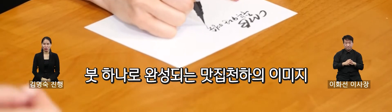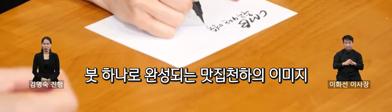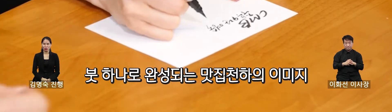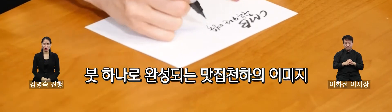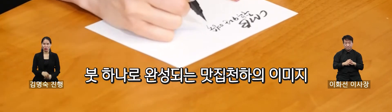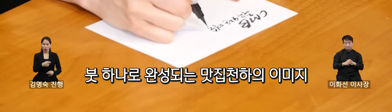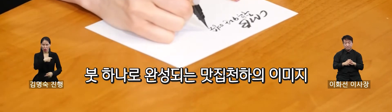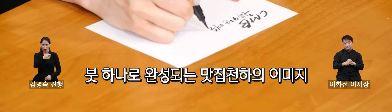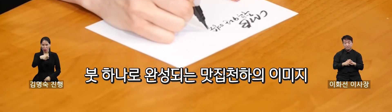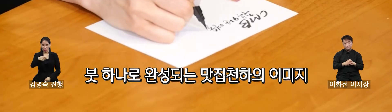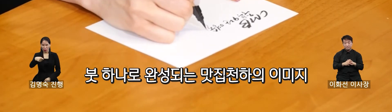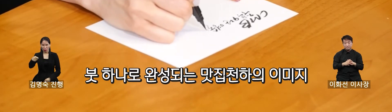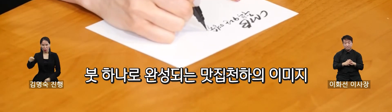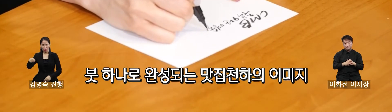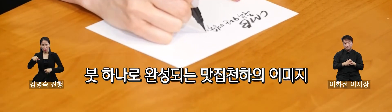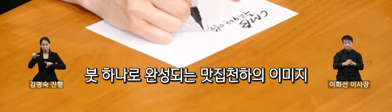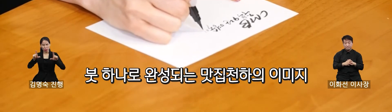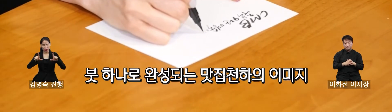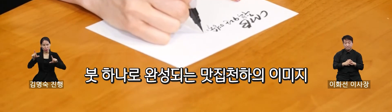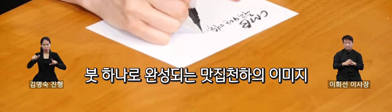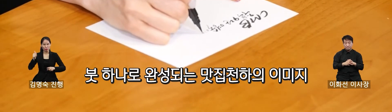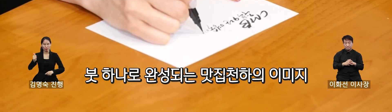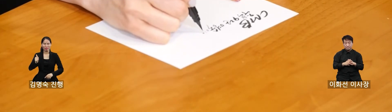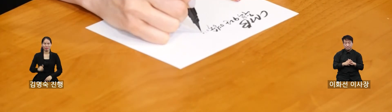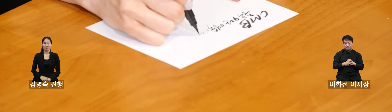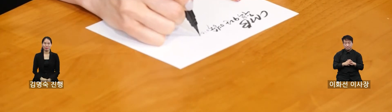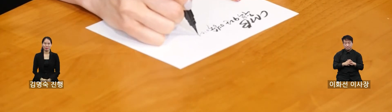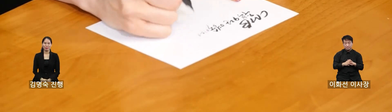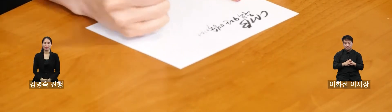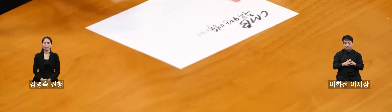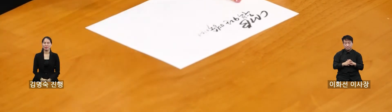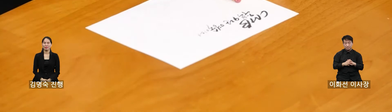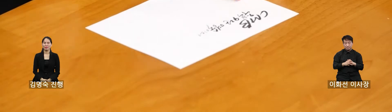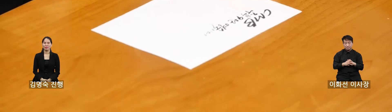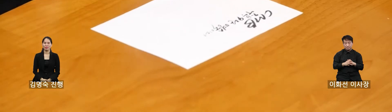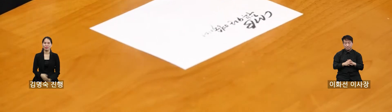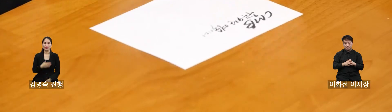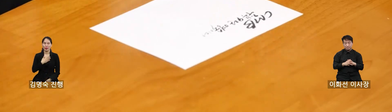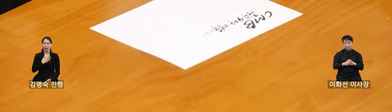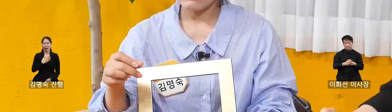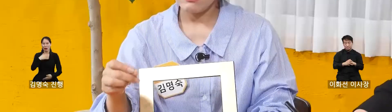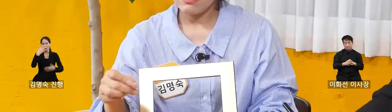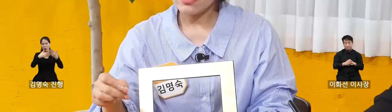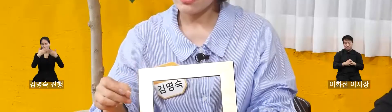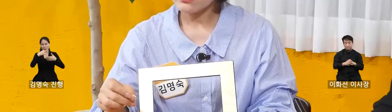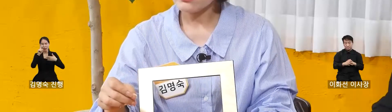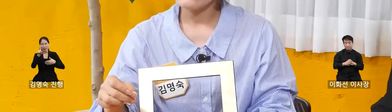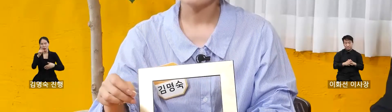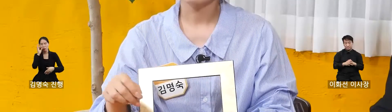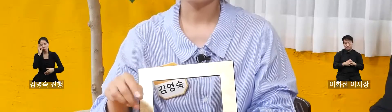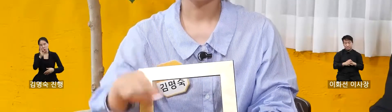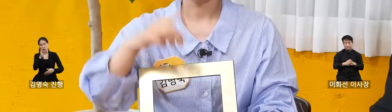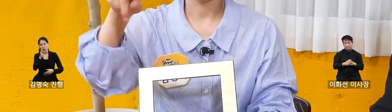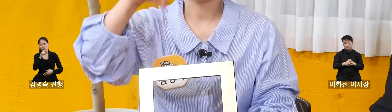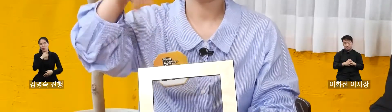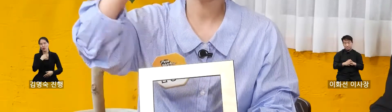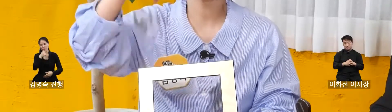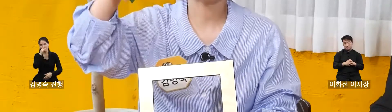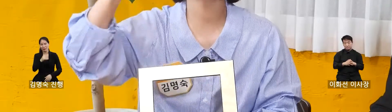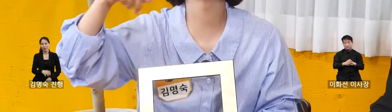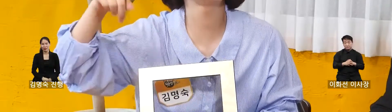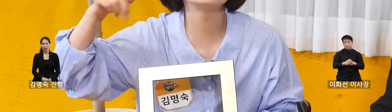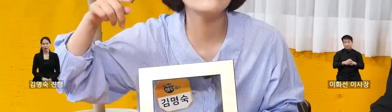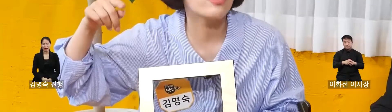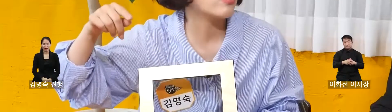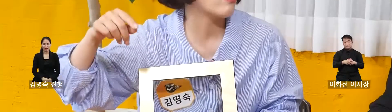가시는 게 와 제가 하나 또 본 영상 중에는 저는